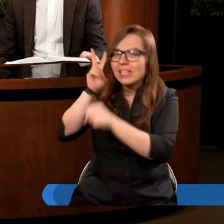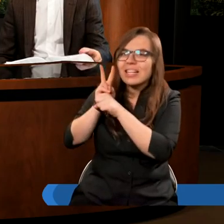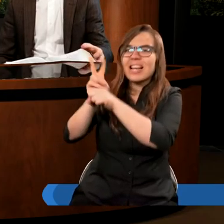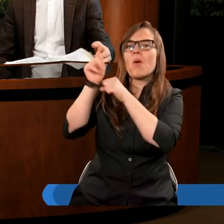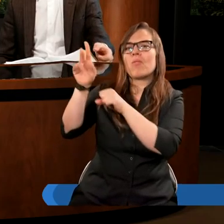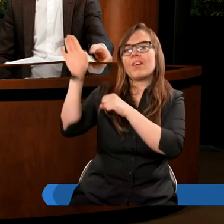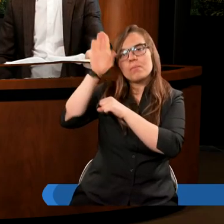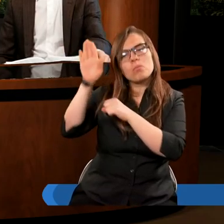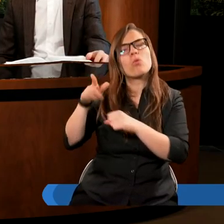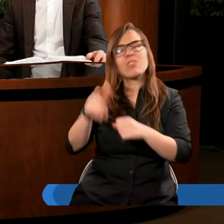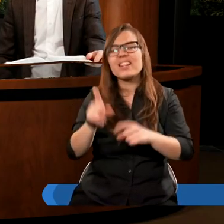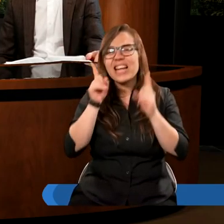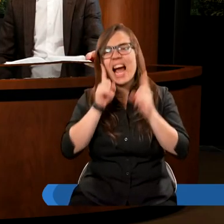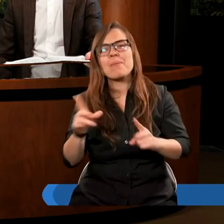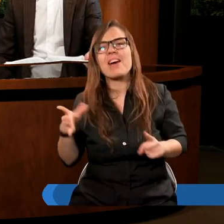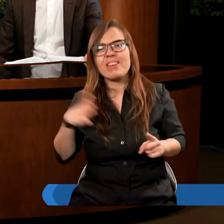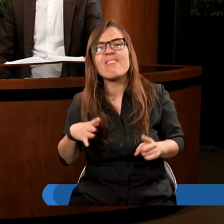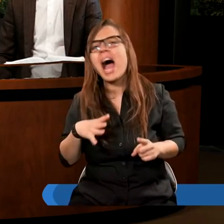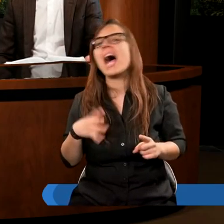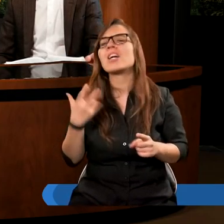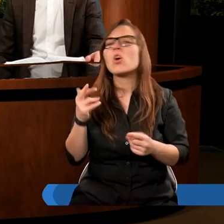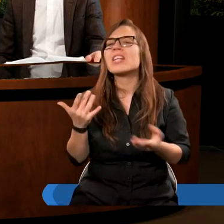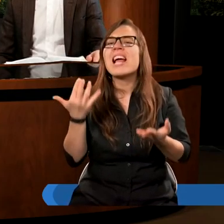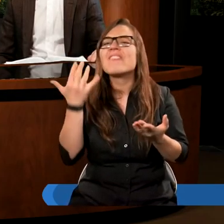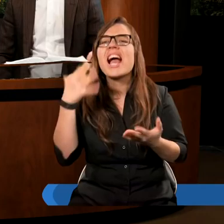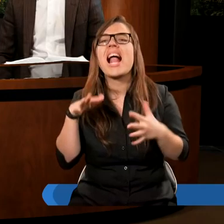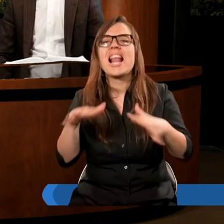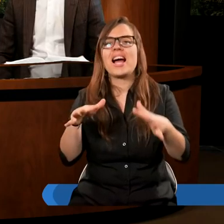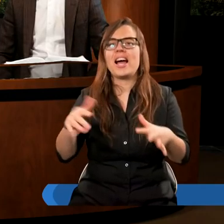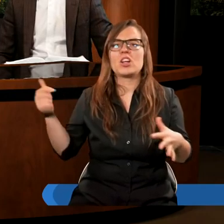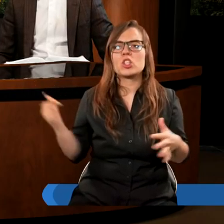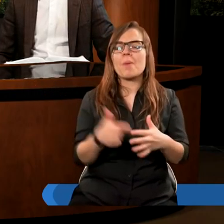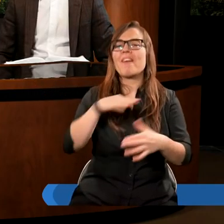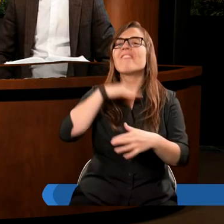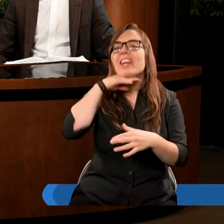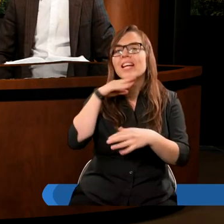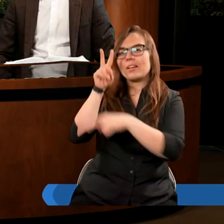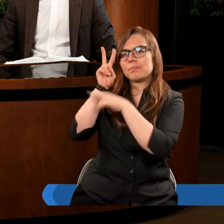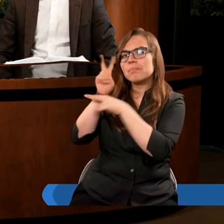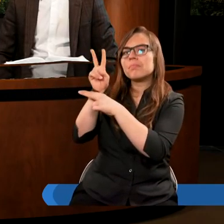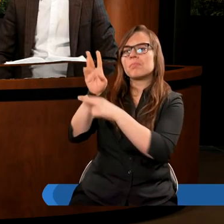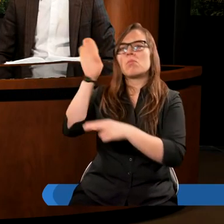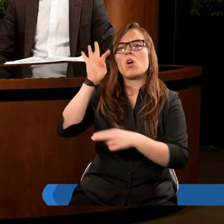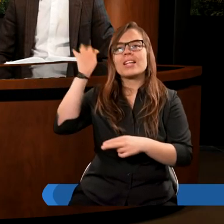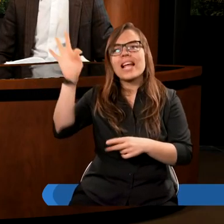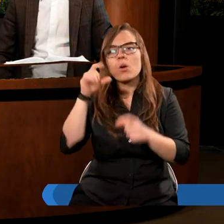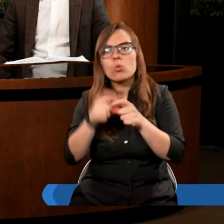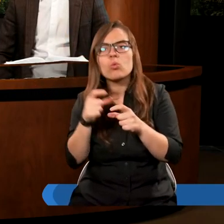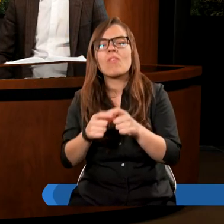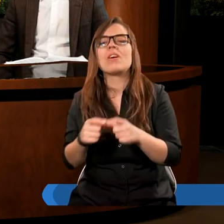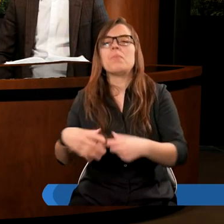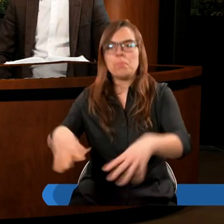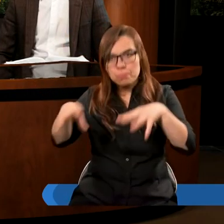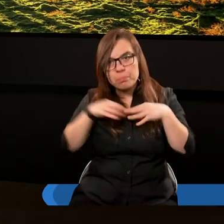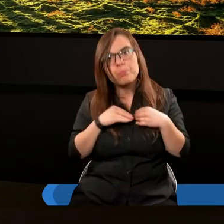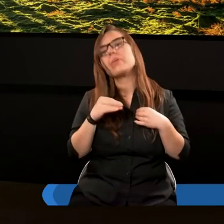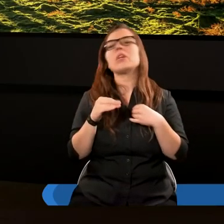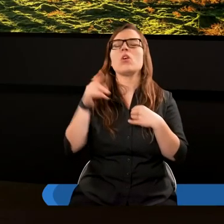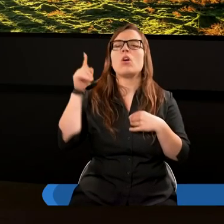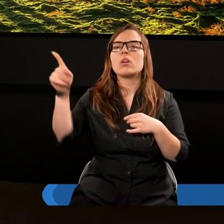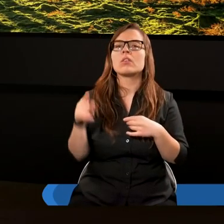bo naprawdę wiele nie trzeba, wystarczy zaufać Bogu, zaufać Jego Słowu, przyjąć tę Jego